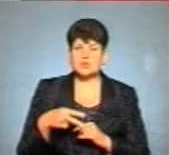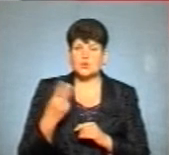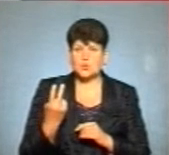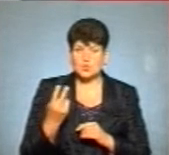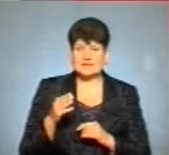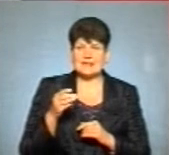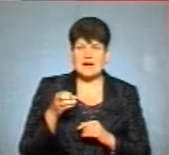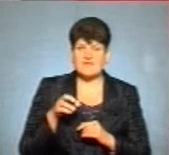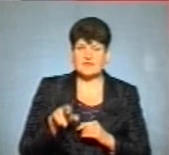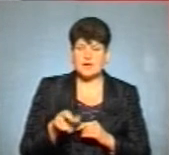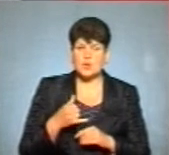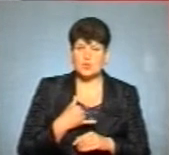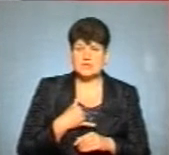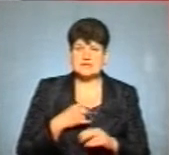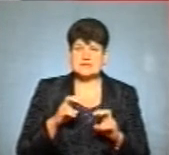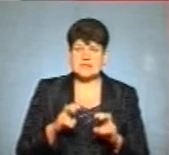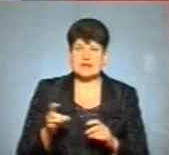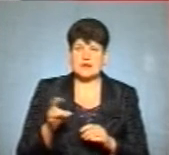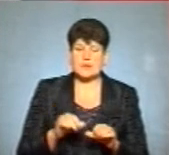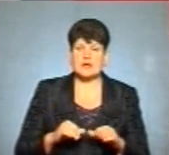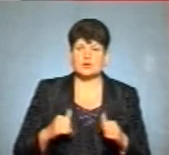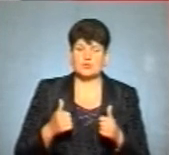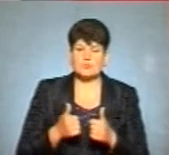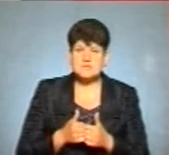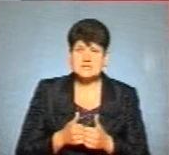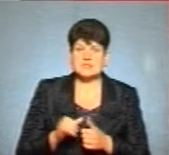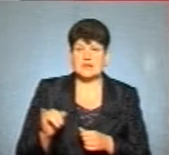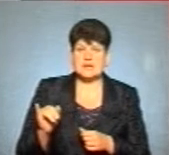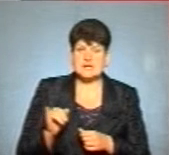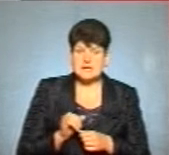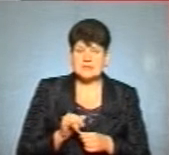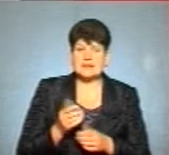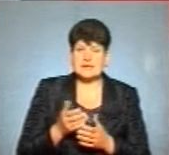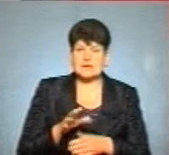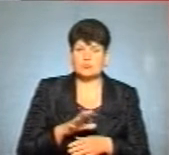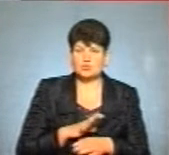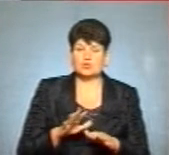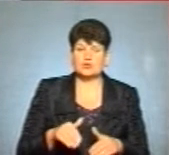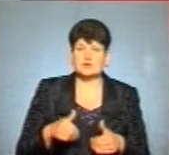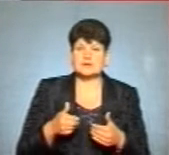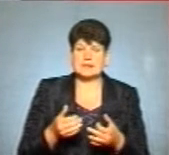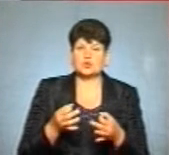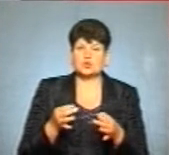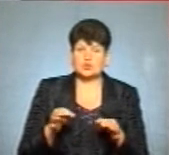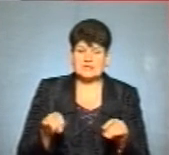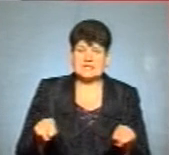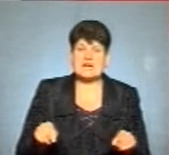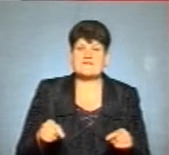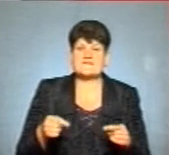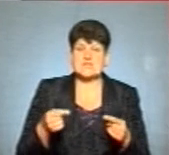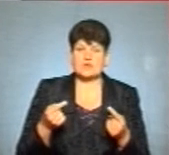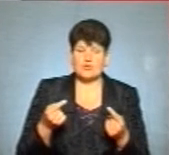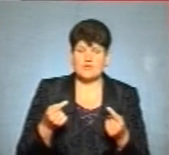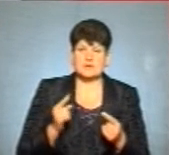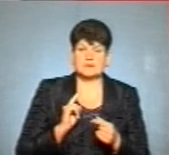22 травня у нас засідала регіональна комісія ТЕП НС, власне, на якій було дано дозвіл на відновлення